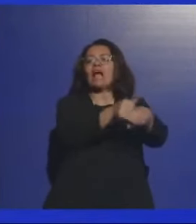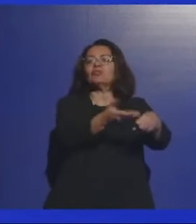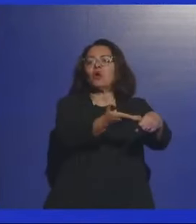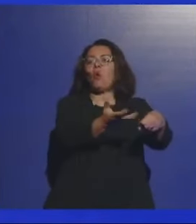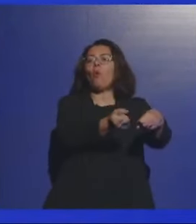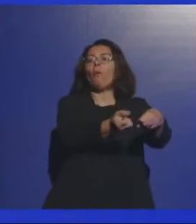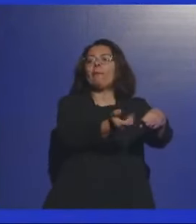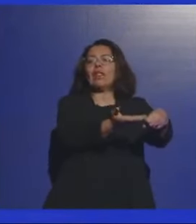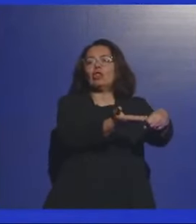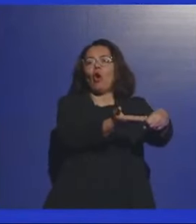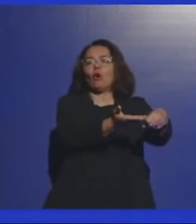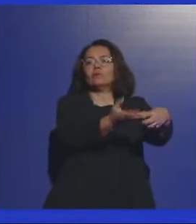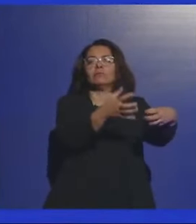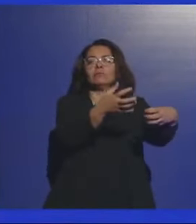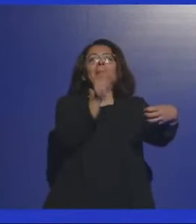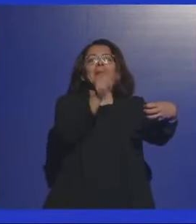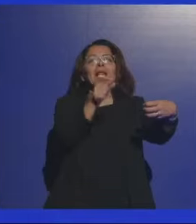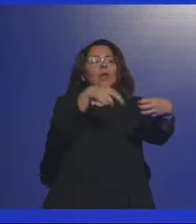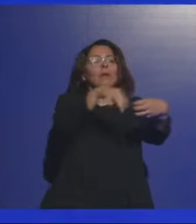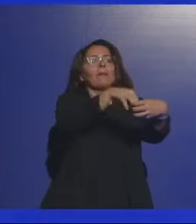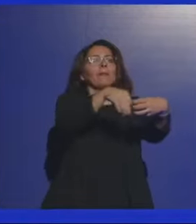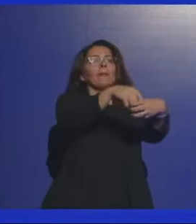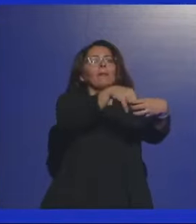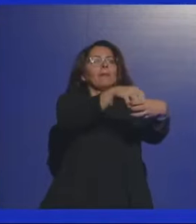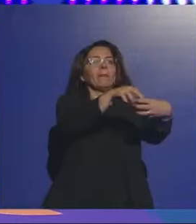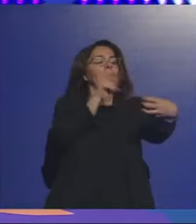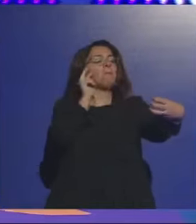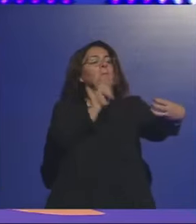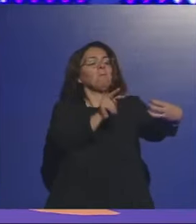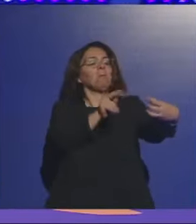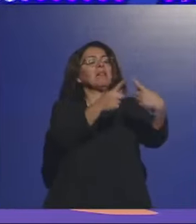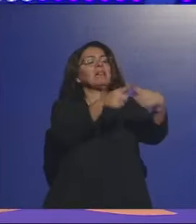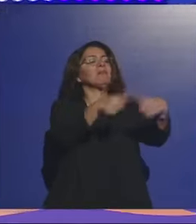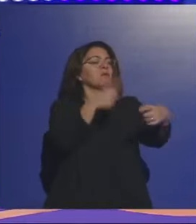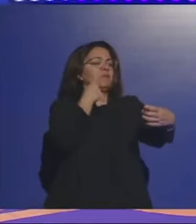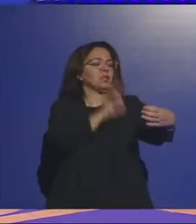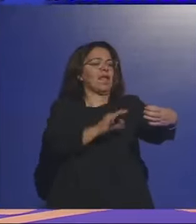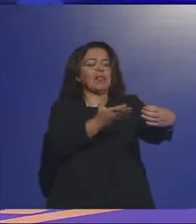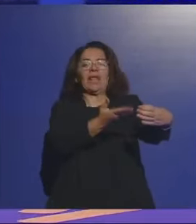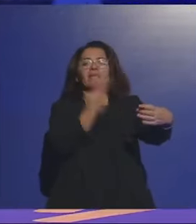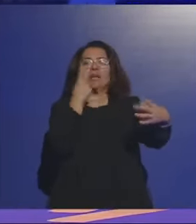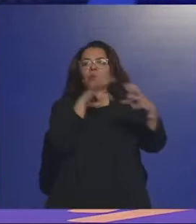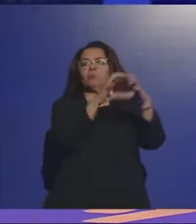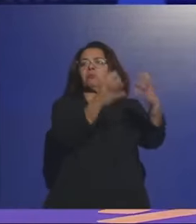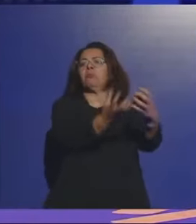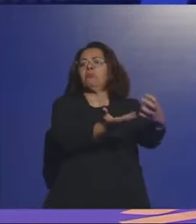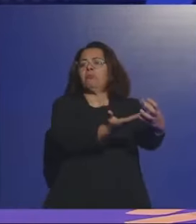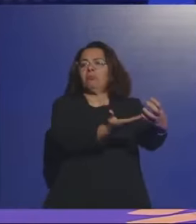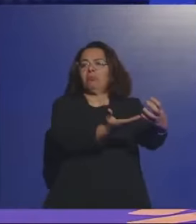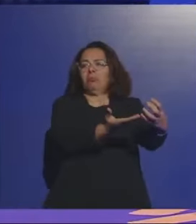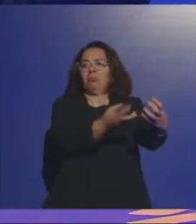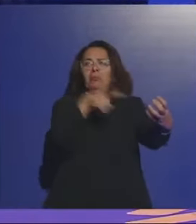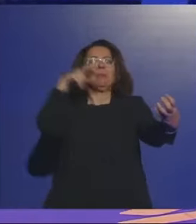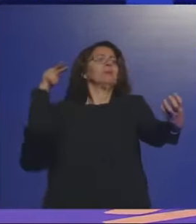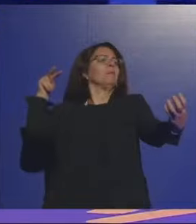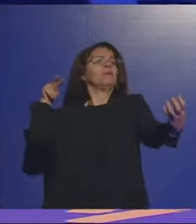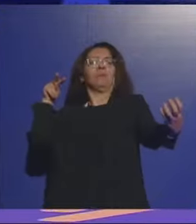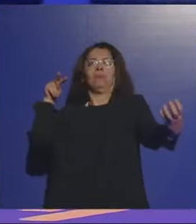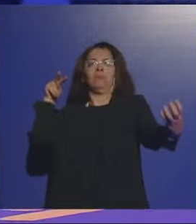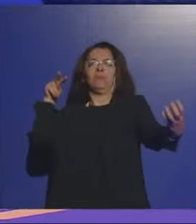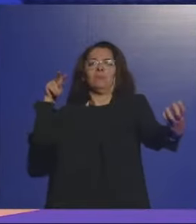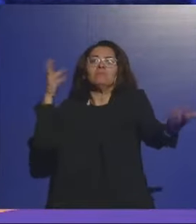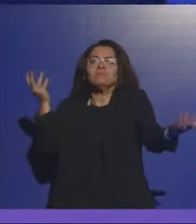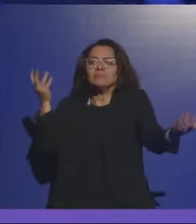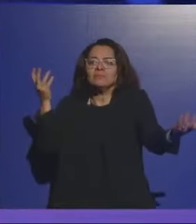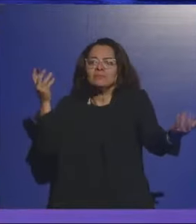c'è il genere umano non Colgo la diversità Ma è pure quella è la diversità un esempio più banale lo